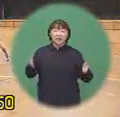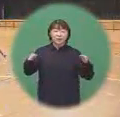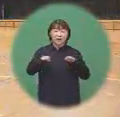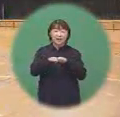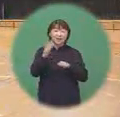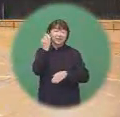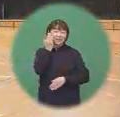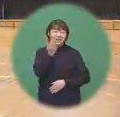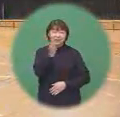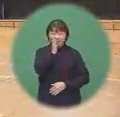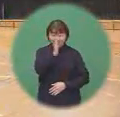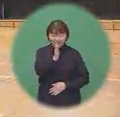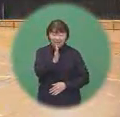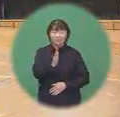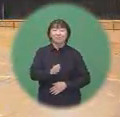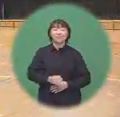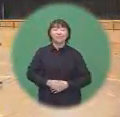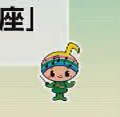ください。